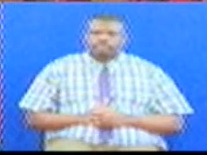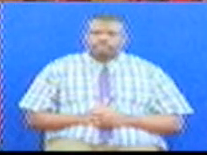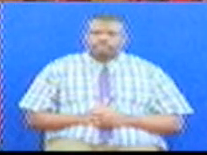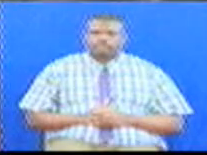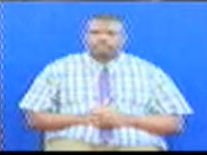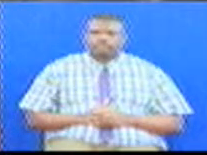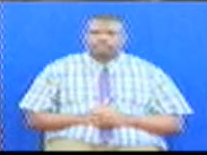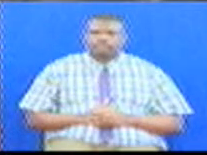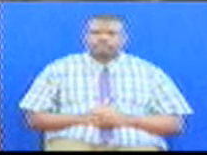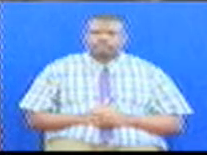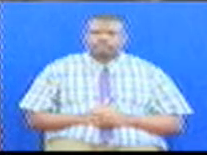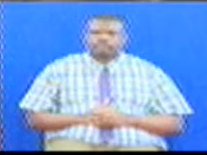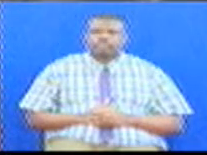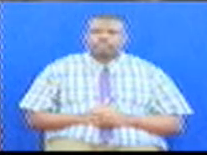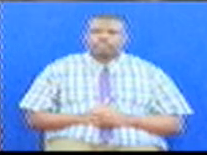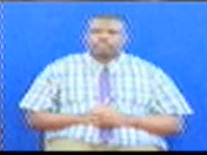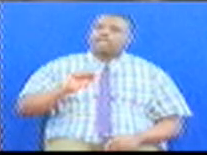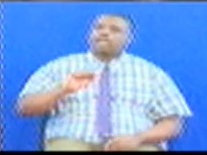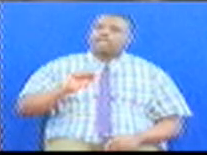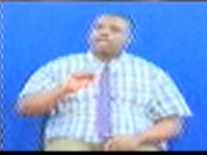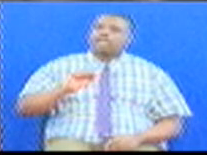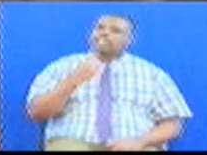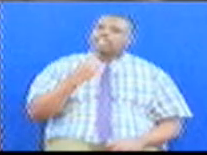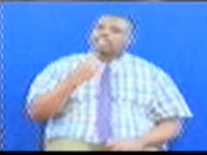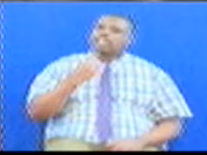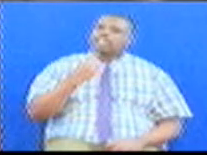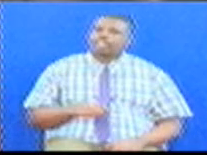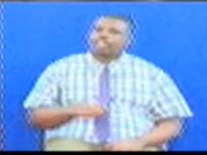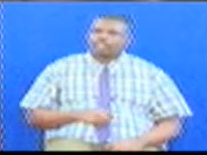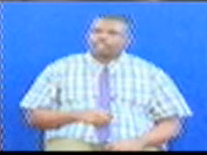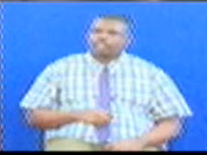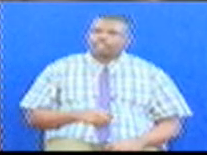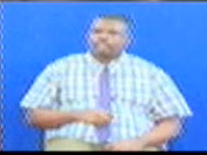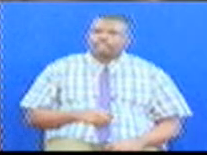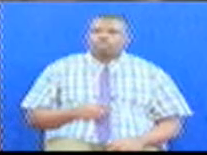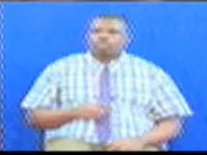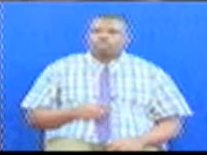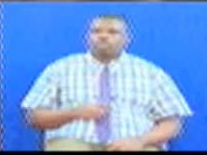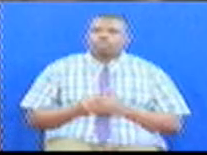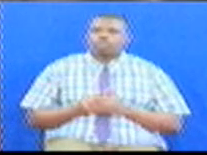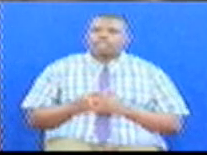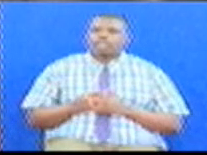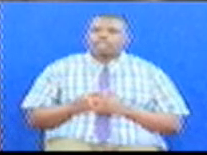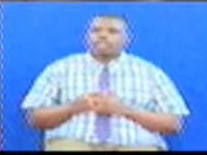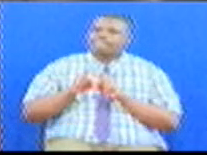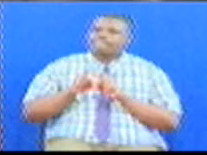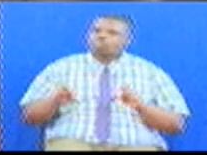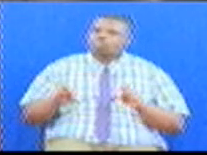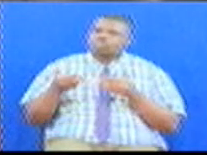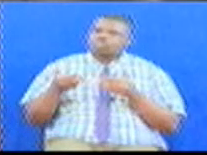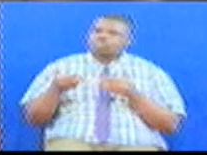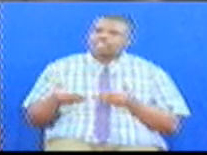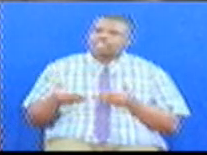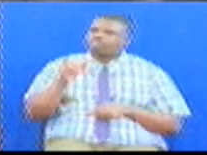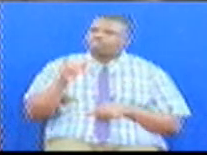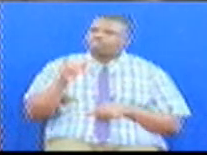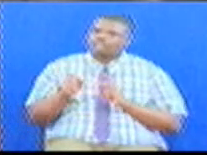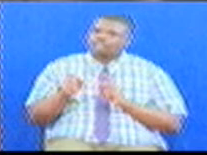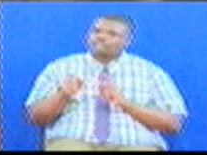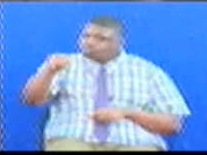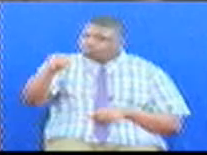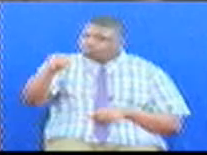Mheshimiwa Asha Abdalla Juma, ukisema umetoka mwanasheria tunawaza labda kile kifungu sasa ndio mtu kama huyo